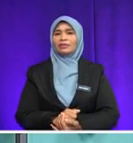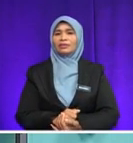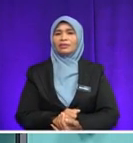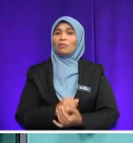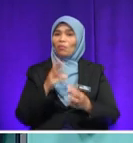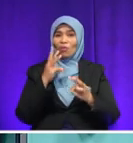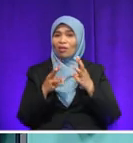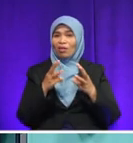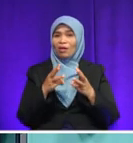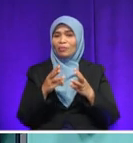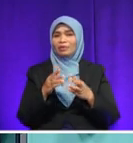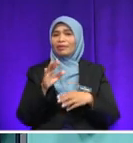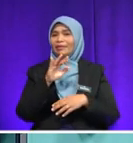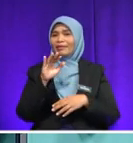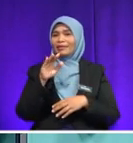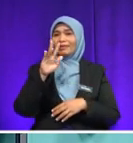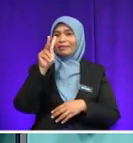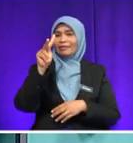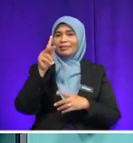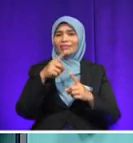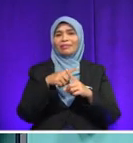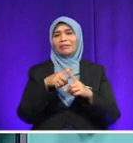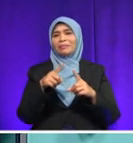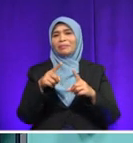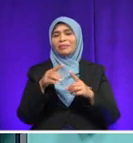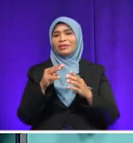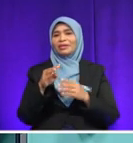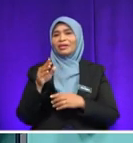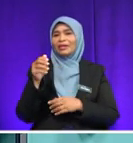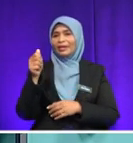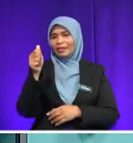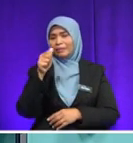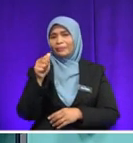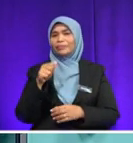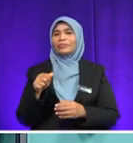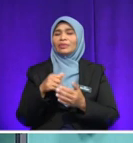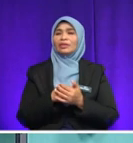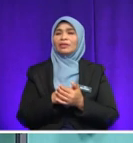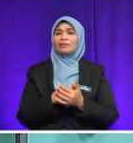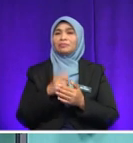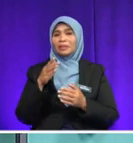walaupun Ejen tapi bunyinya jamak ya salat jamaah Apa itu